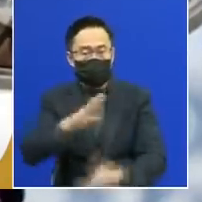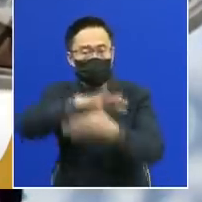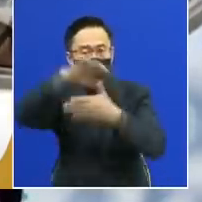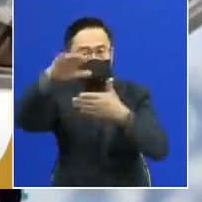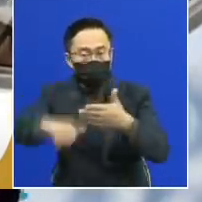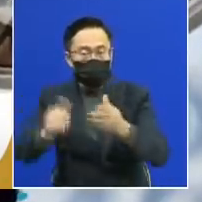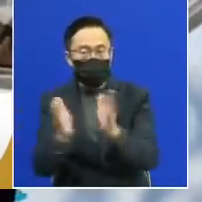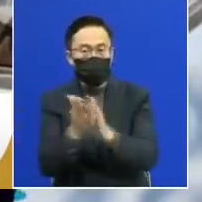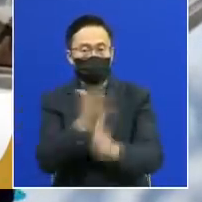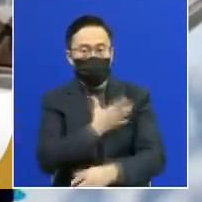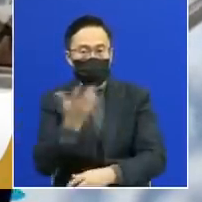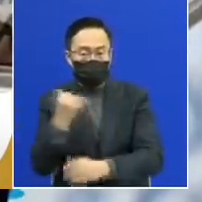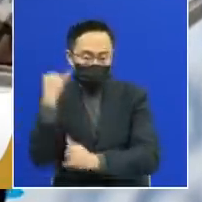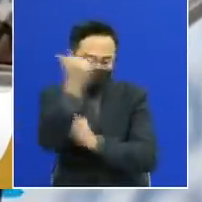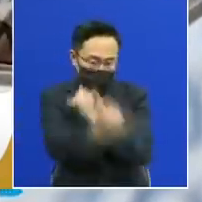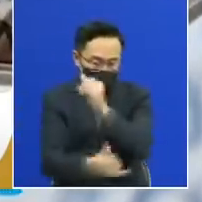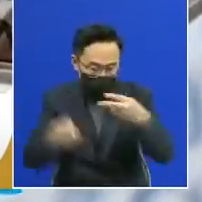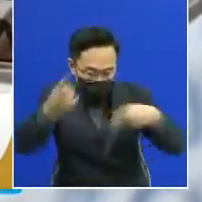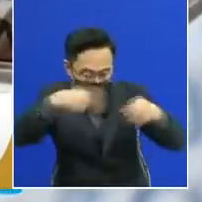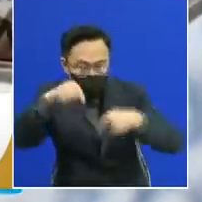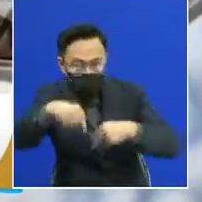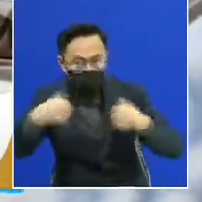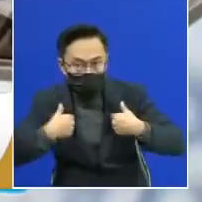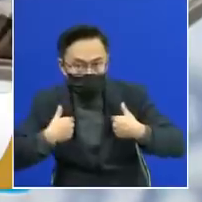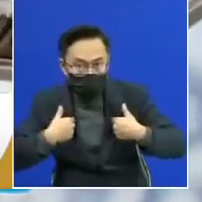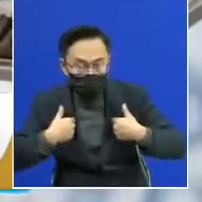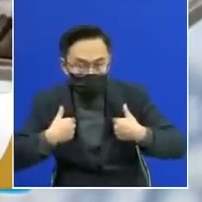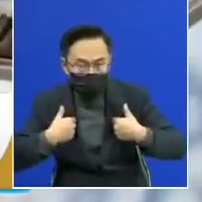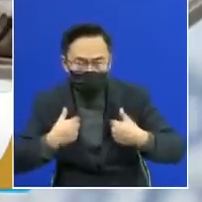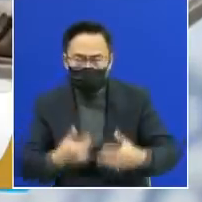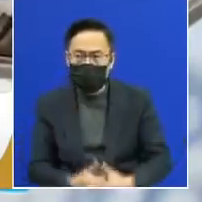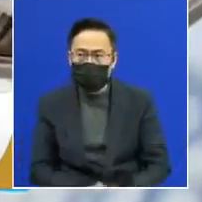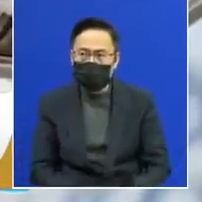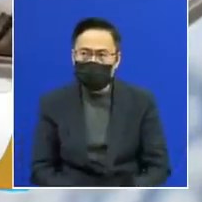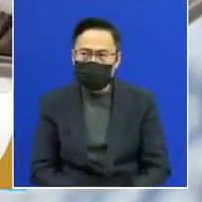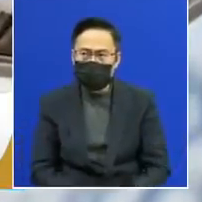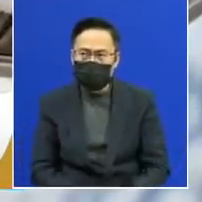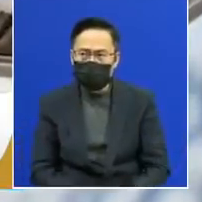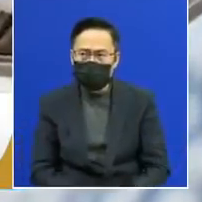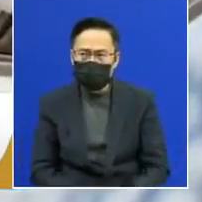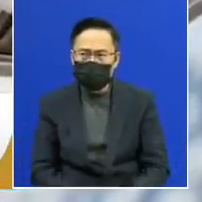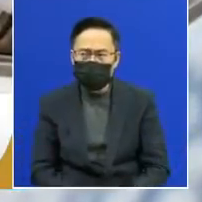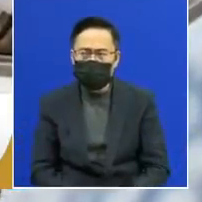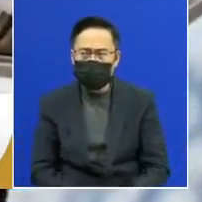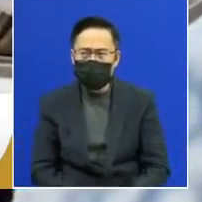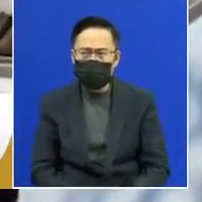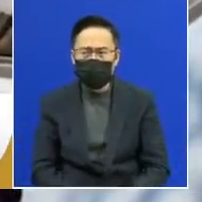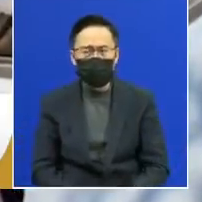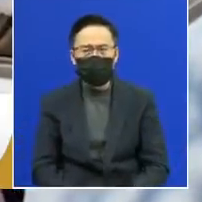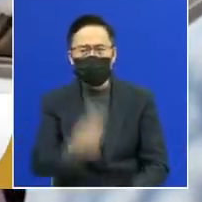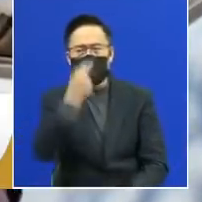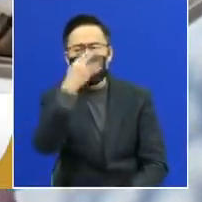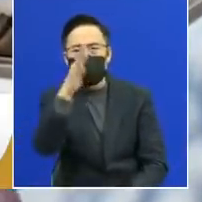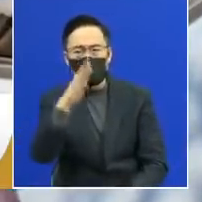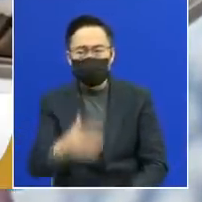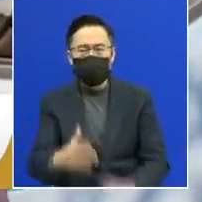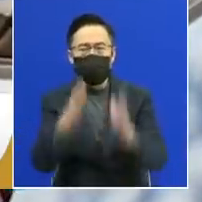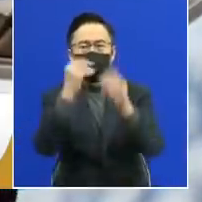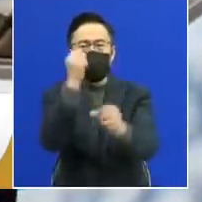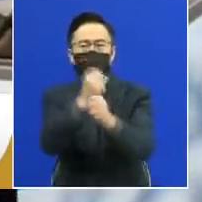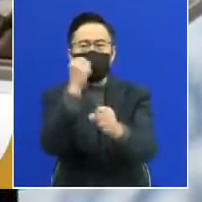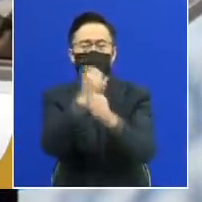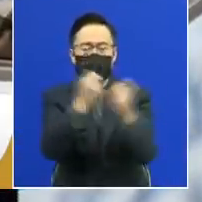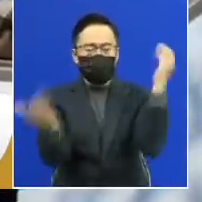ไรเงี้ยเข้ามาทำอะไรในพื้นที่แห่งนี้ไหมคะ ก็เห็นแต่ไอ้พวกเขามารับจ้างอะไรนั่นแหละเขาได้ยินแต่เข